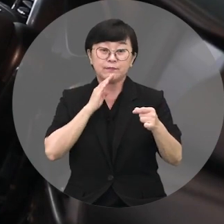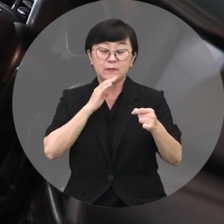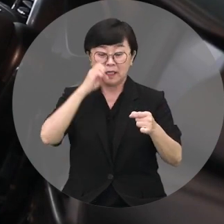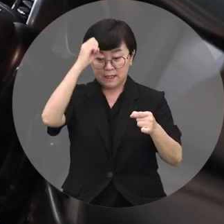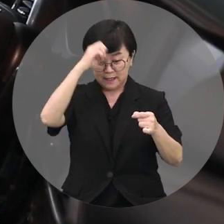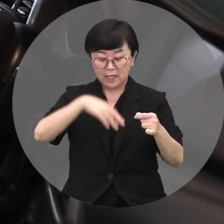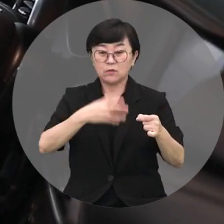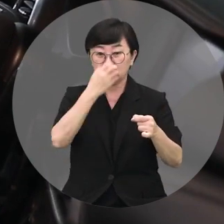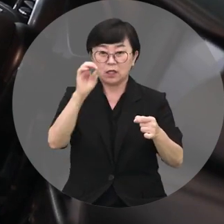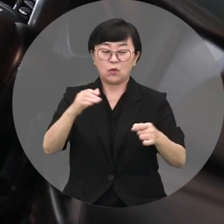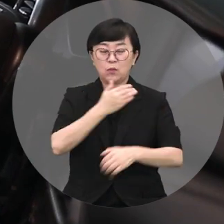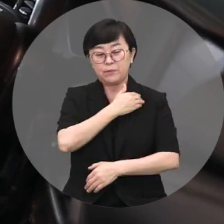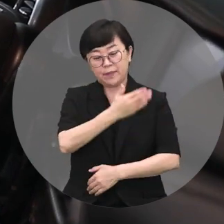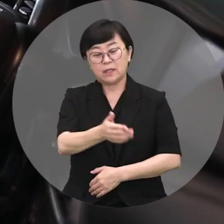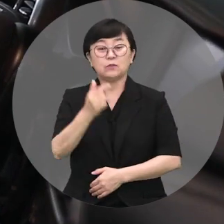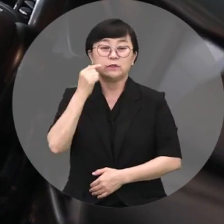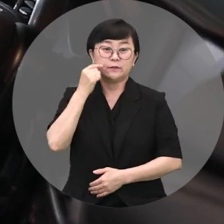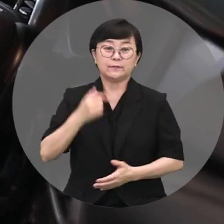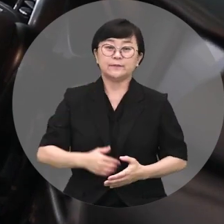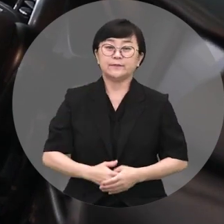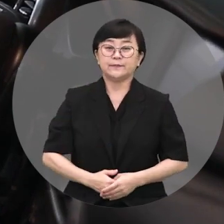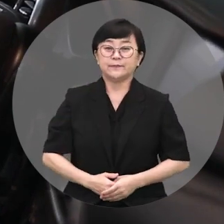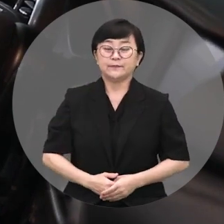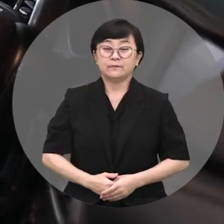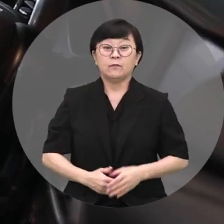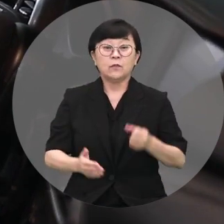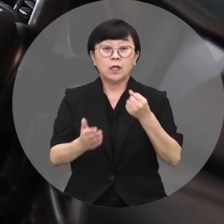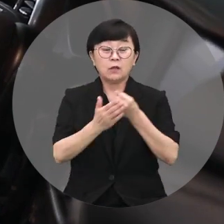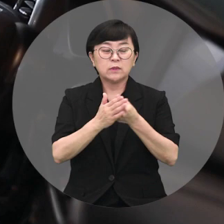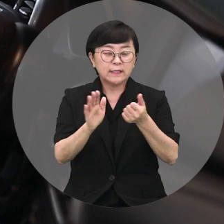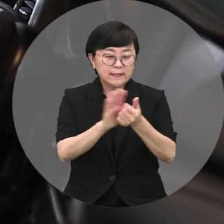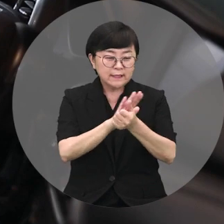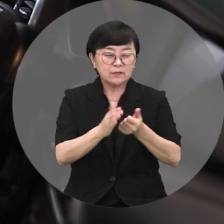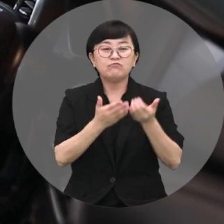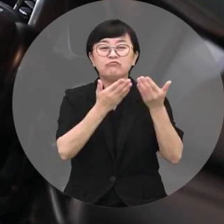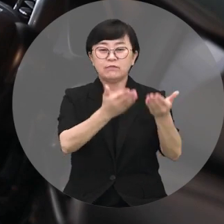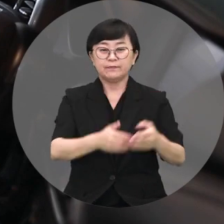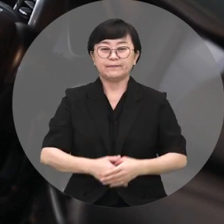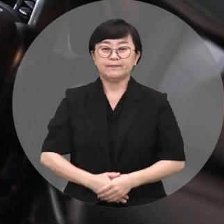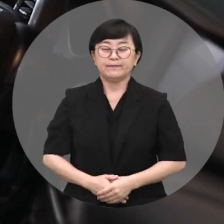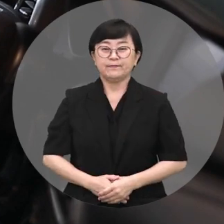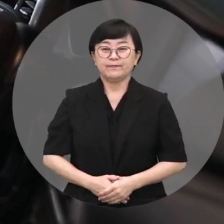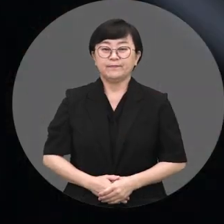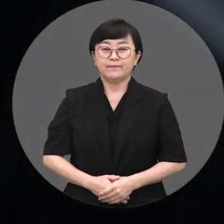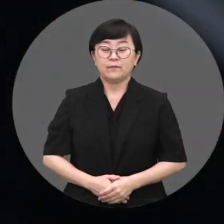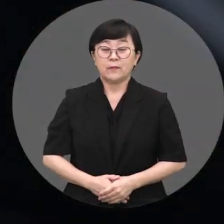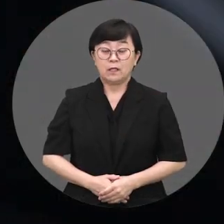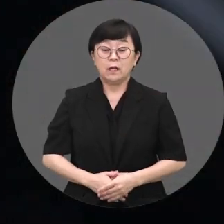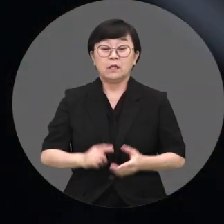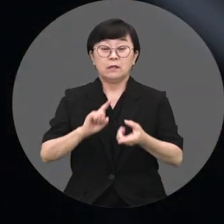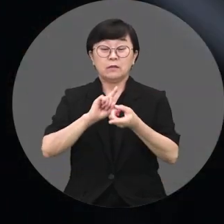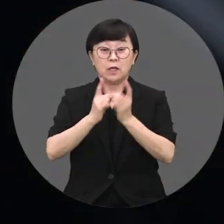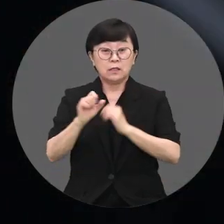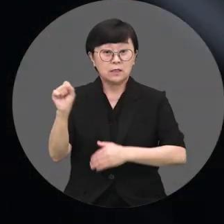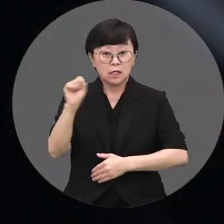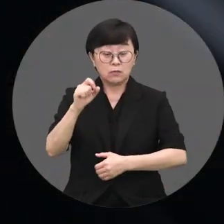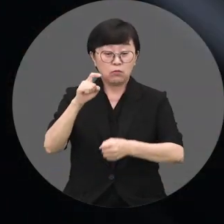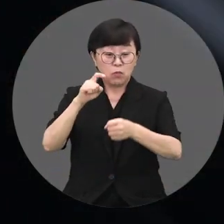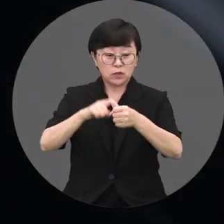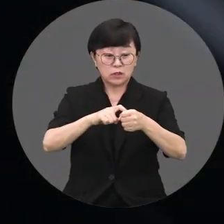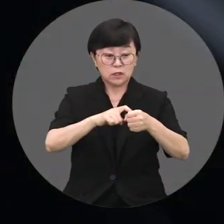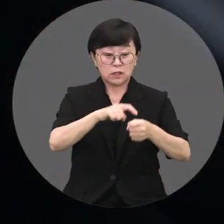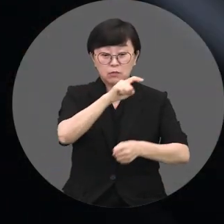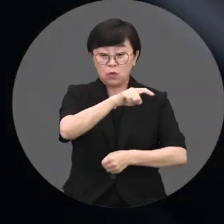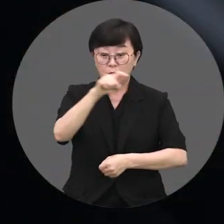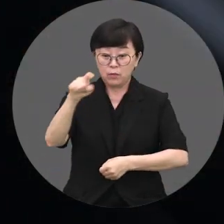그냥 무시하고 나 몰라라 할 순 없었죠. 그래서 친절을 베풀기로 했습니다. 근데 대리기사님께 목적지에 가는